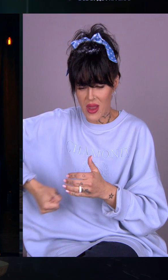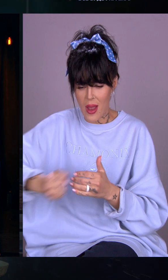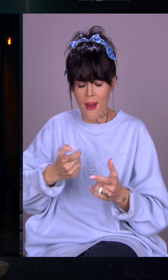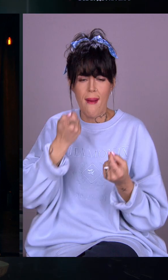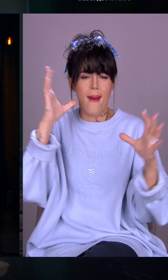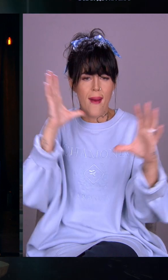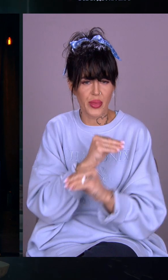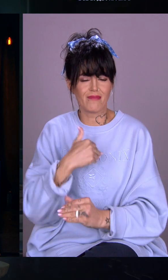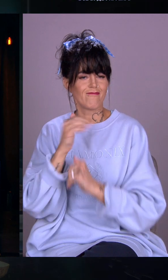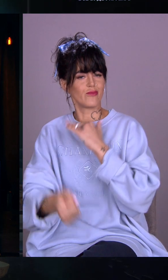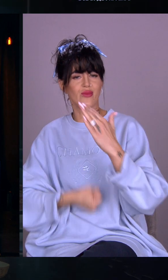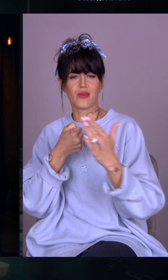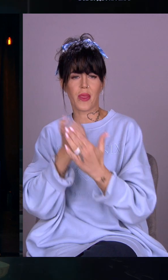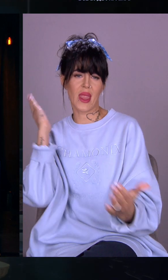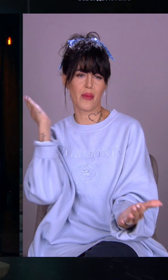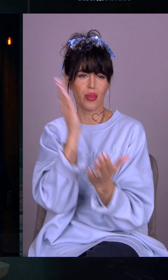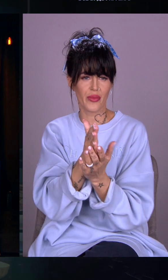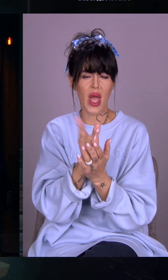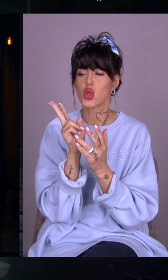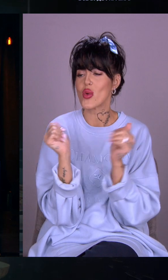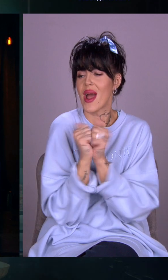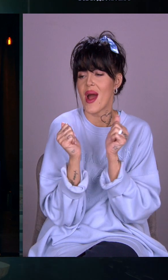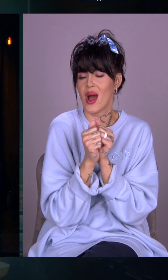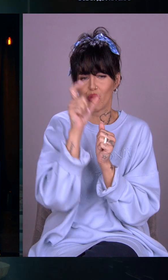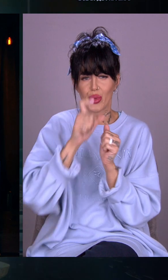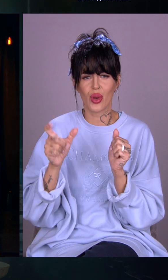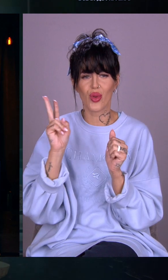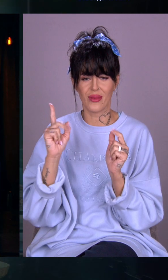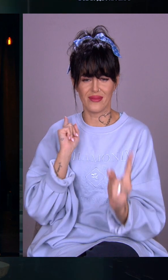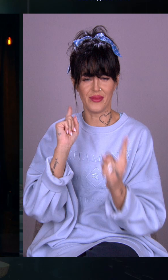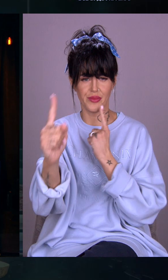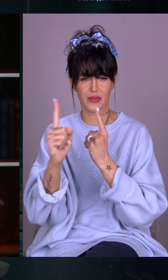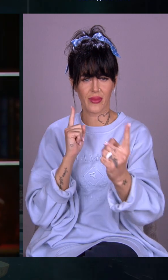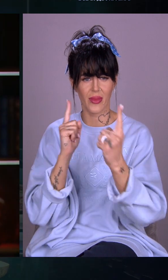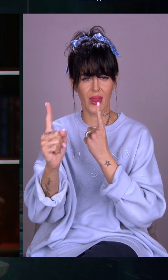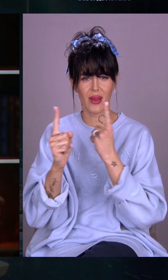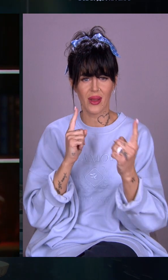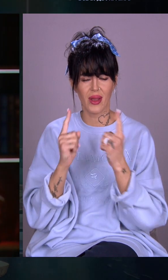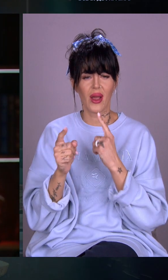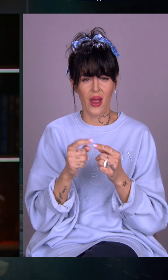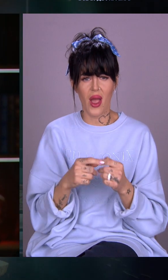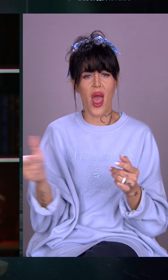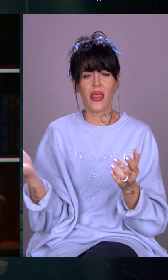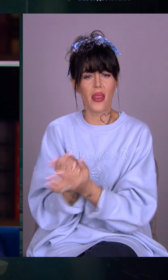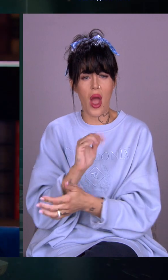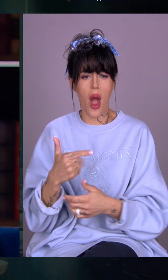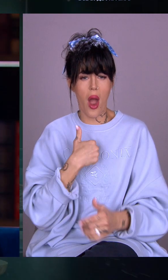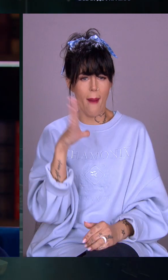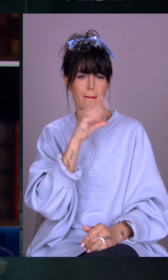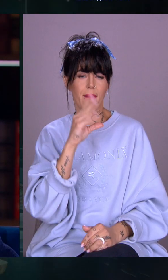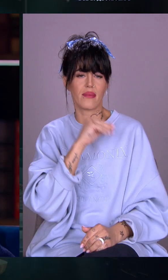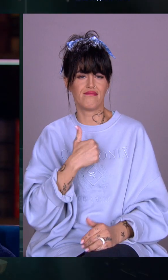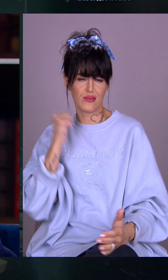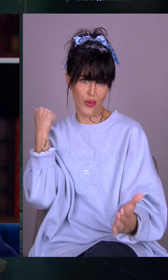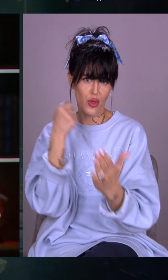да. Передали а люди пацанам. Паралельно їхали, ну, з нами, тільки через другий край заїжджали. На Ельки не доїхали. Угу. А УАЗик